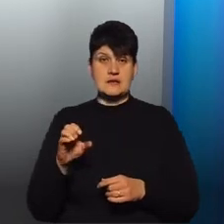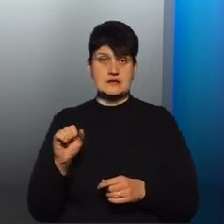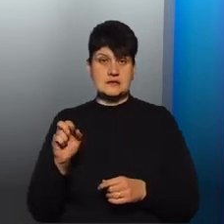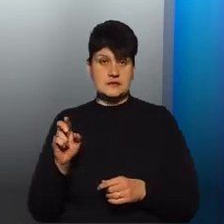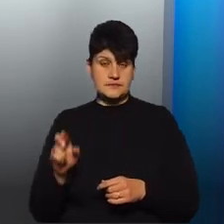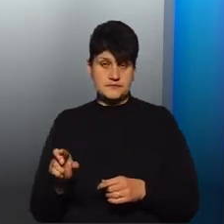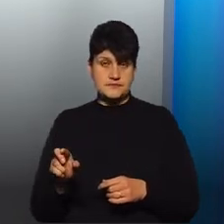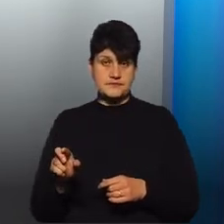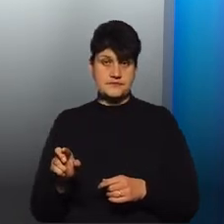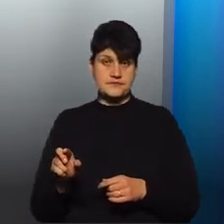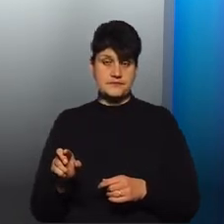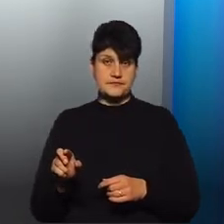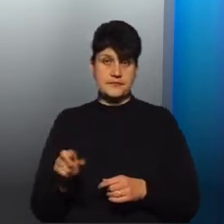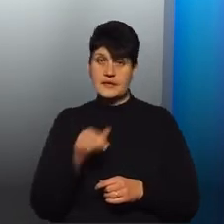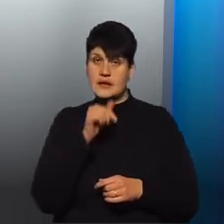в тайне такі,